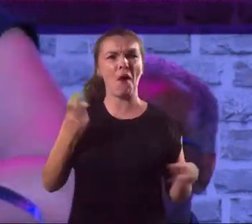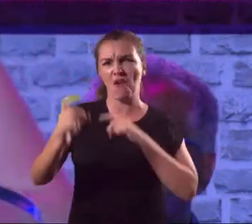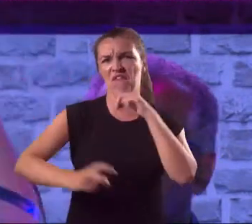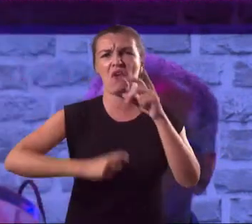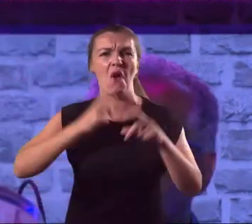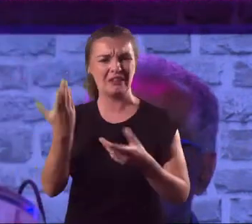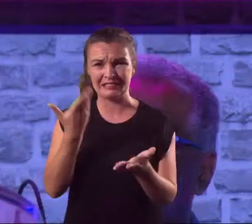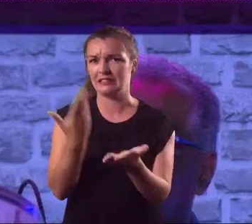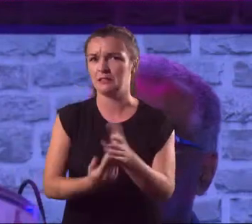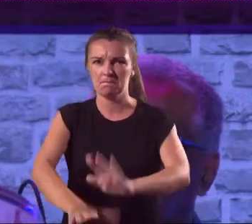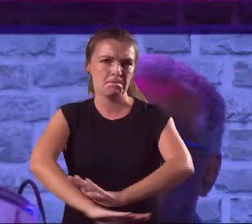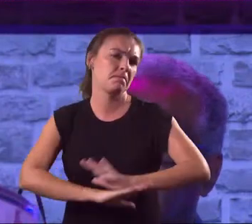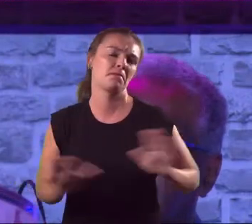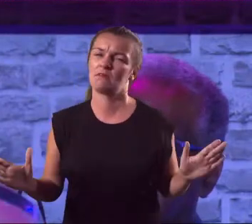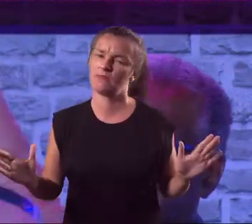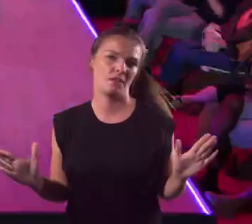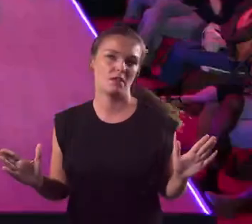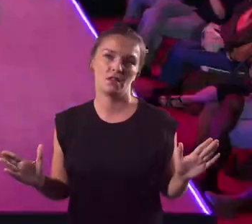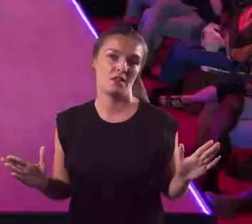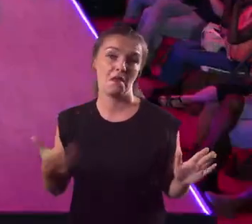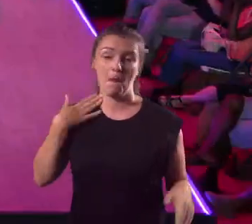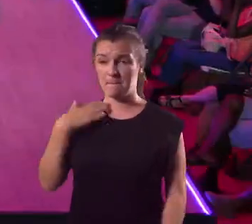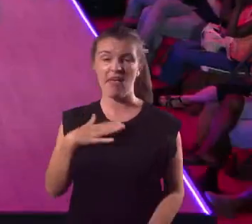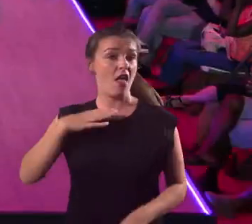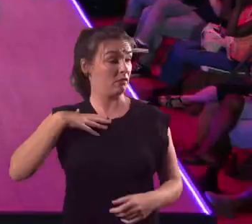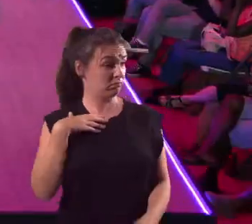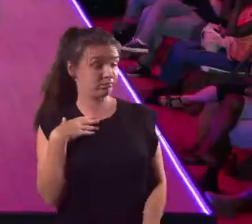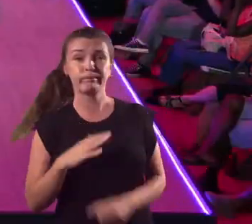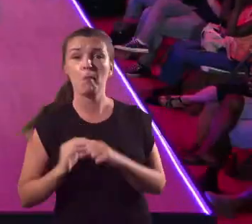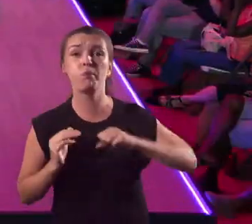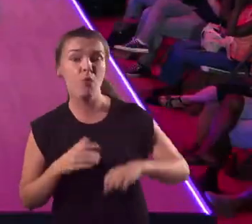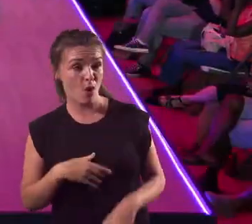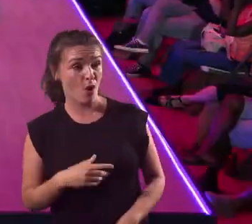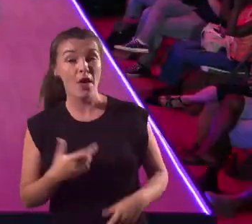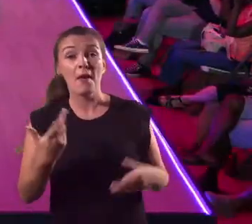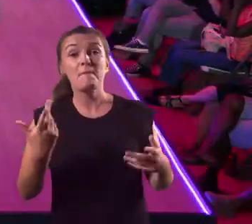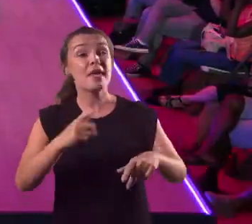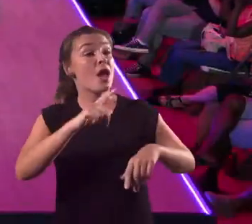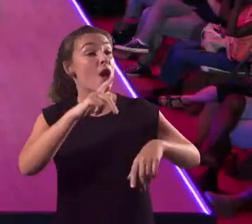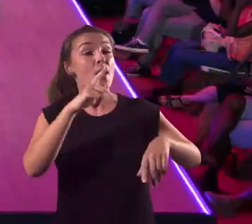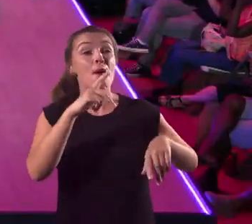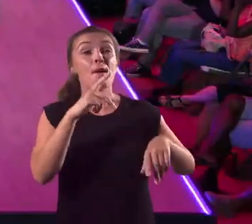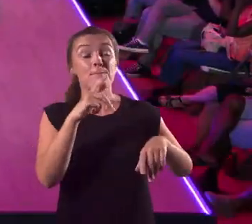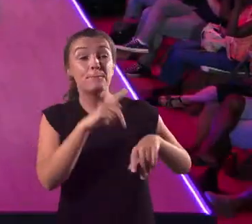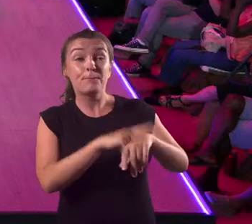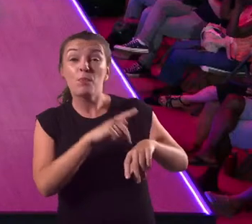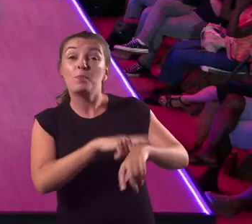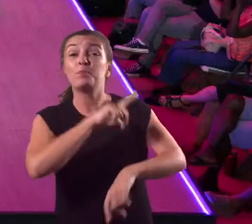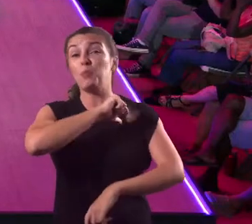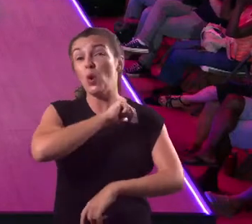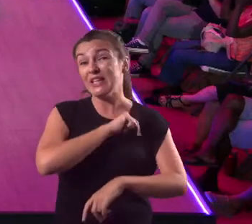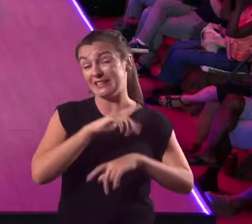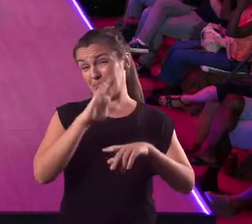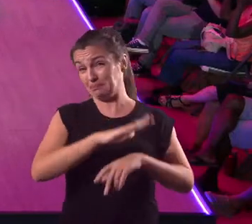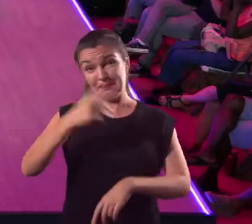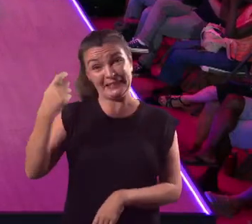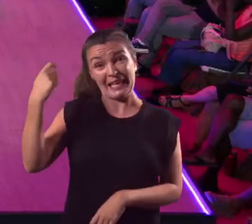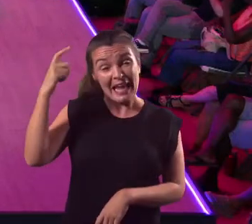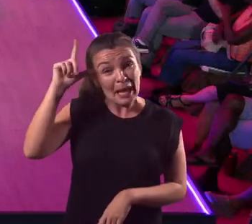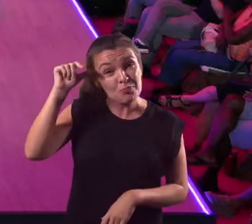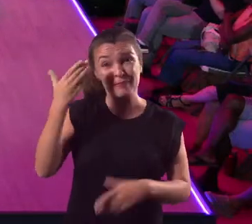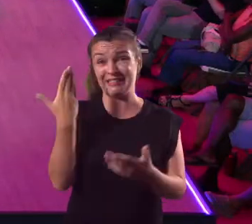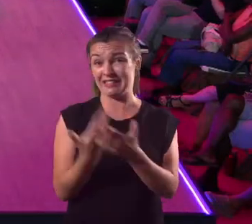Et nous sanctionnerons tous ceux et toutes celles qui ne respectent pas ni la police ni la gendarmerie républicaine.